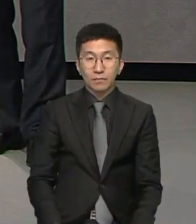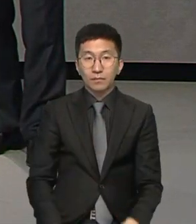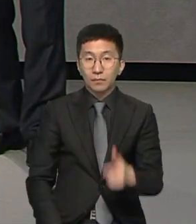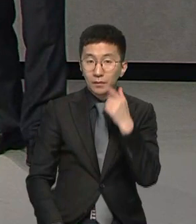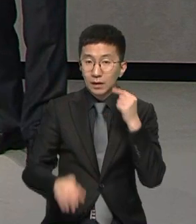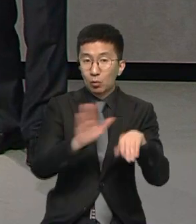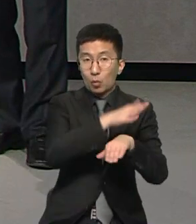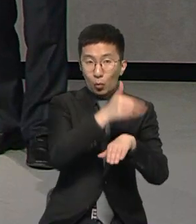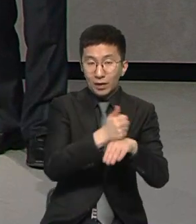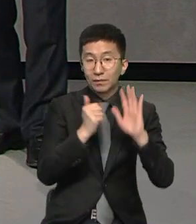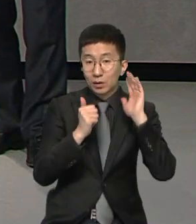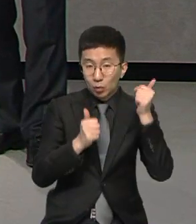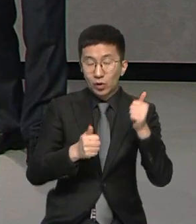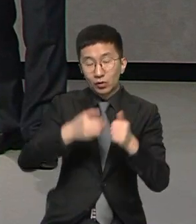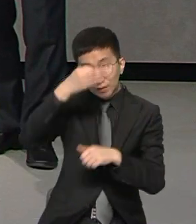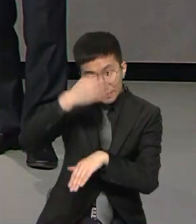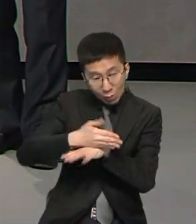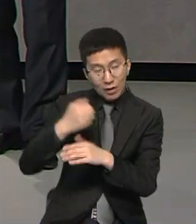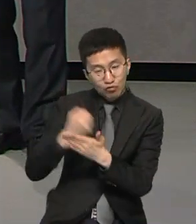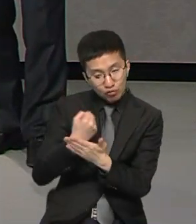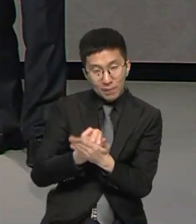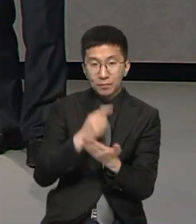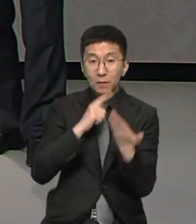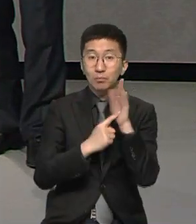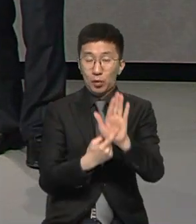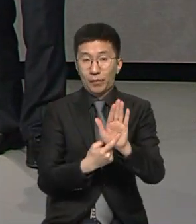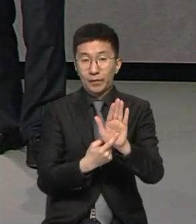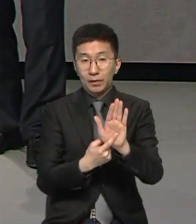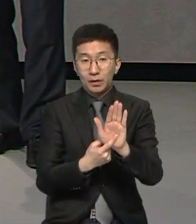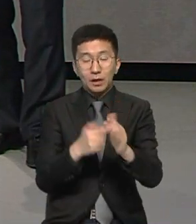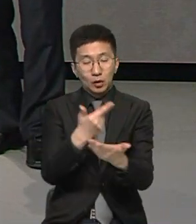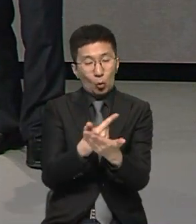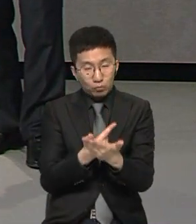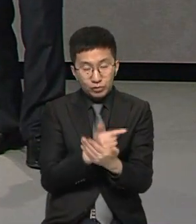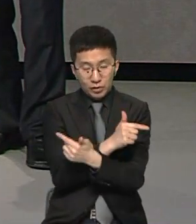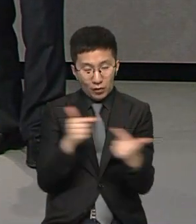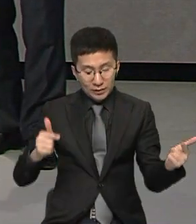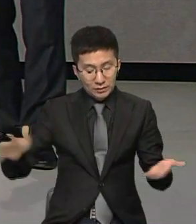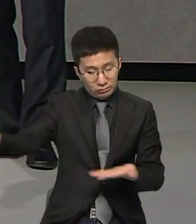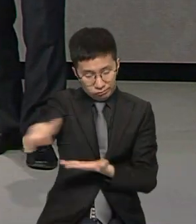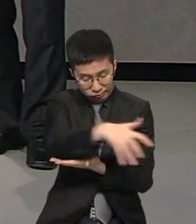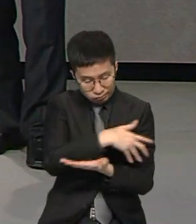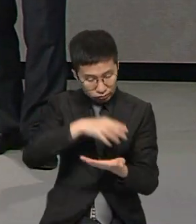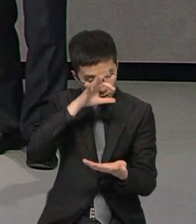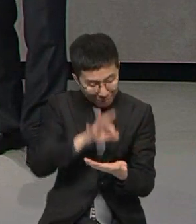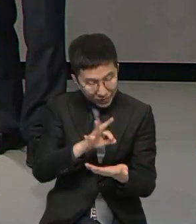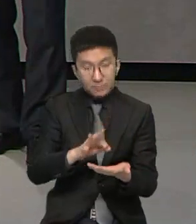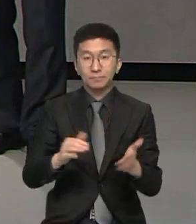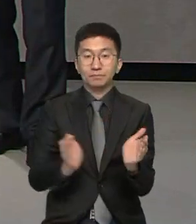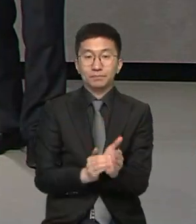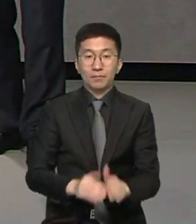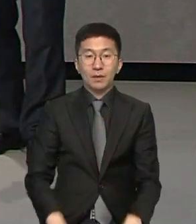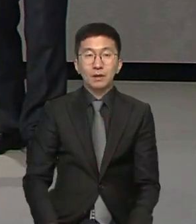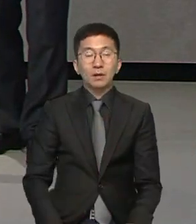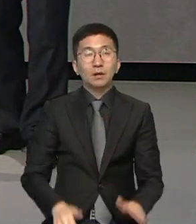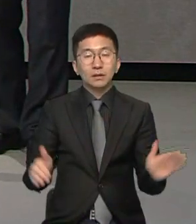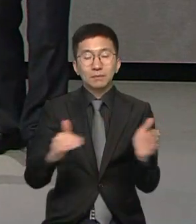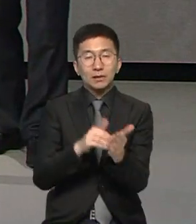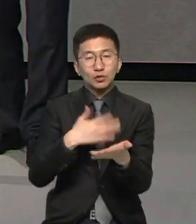총리 자격의 사과나 유감 표명, 사실은 팀이 논문, 보고서, 옛날 신문 등 종합해서 모두 정리해보니까